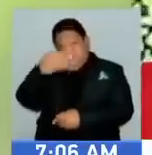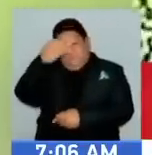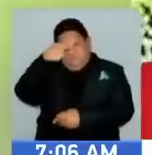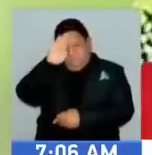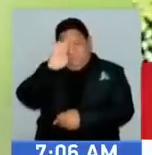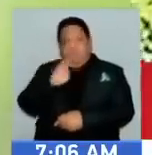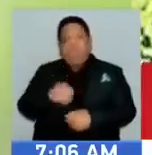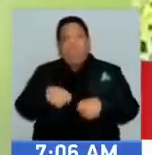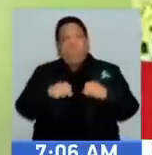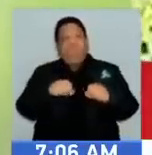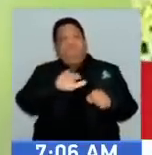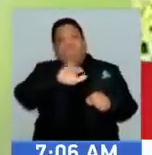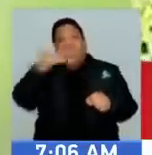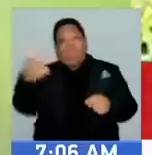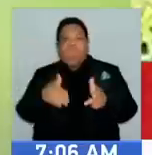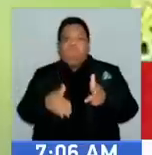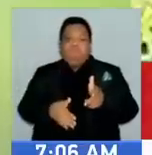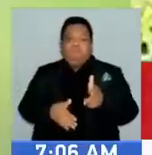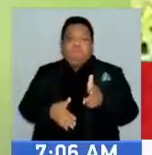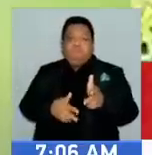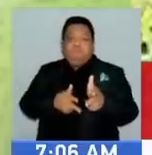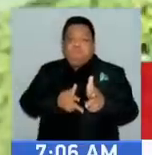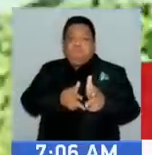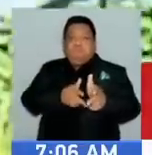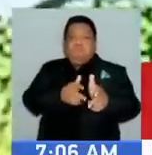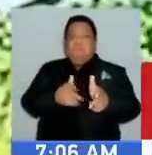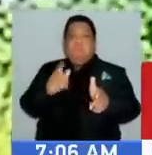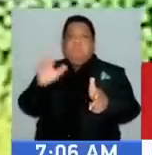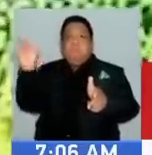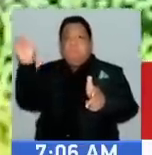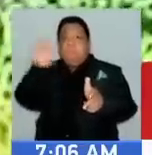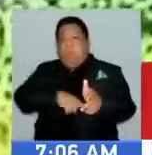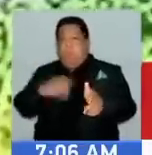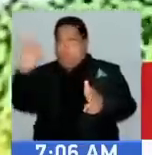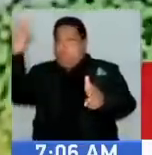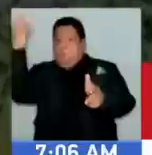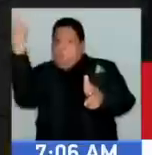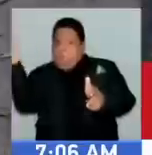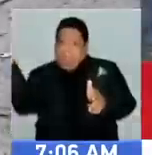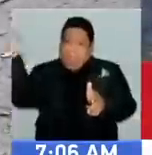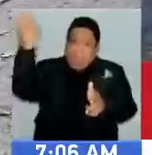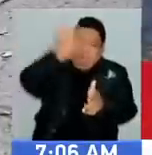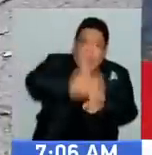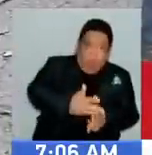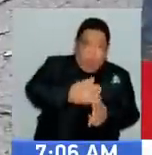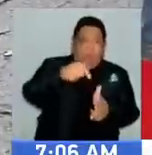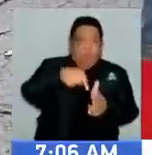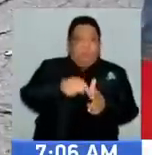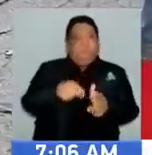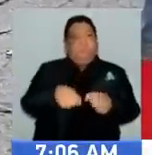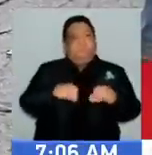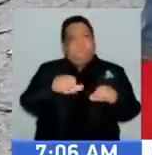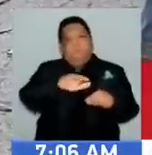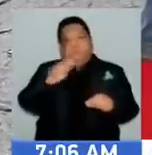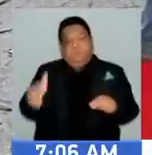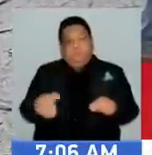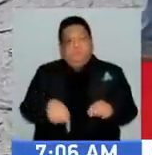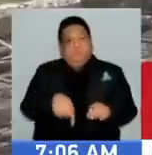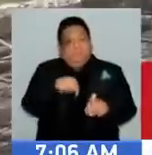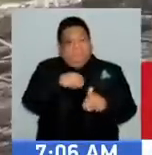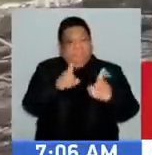Francis maya-maya lang nabuwal ang isang puno nabagsakan ng isang tricycle Patay ang driver na si Abelardo